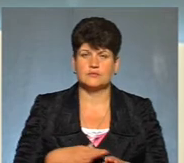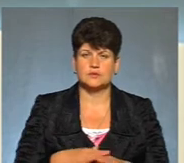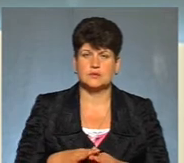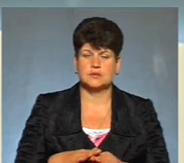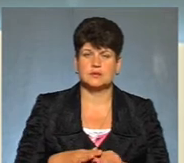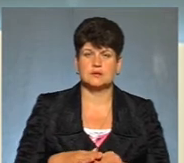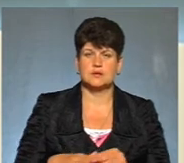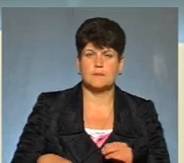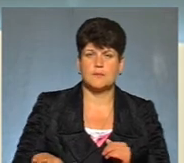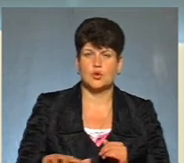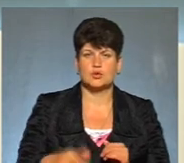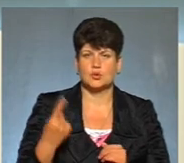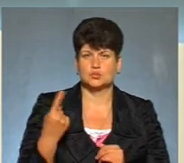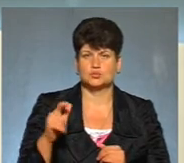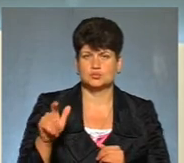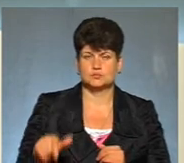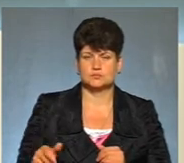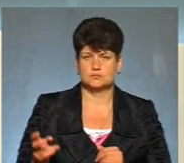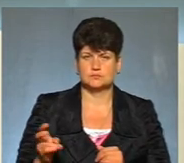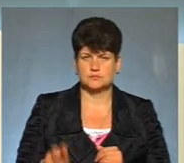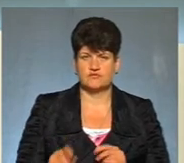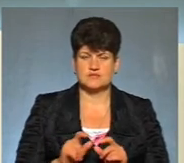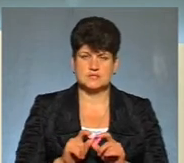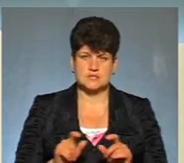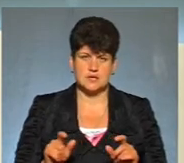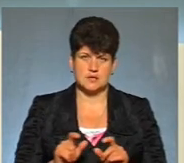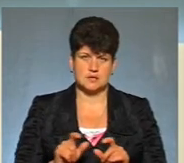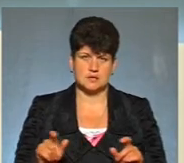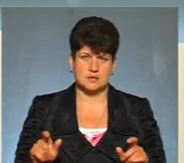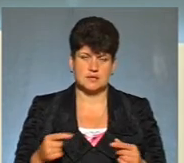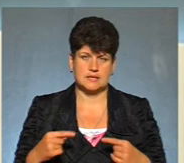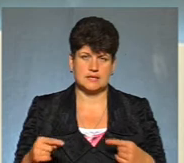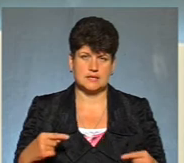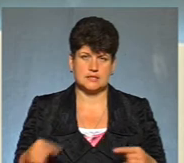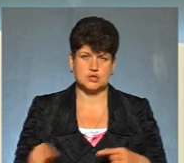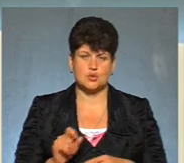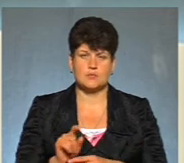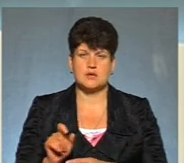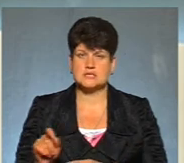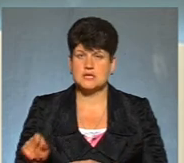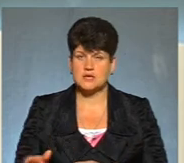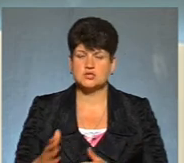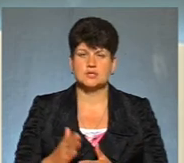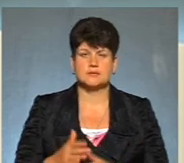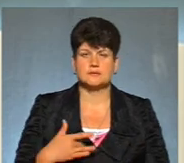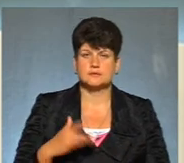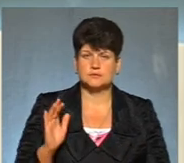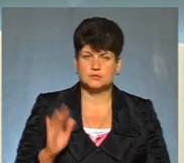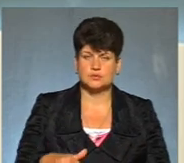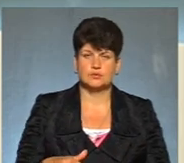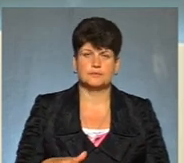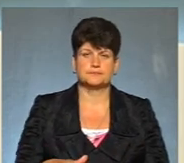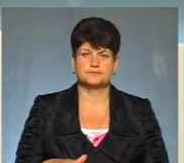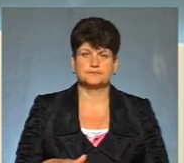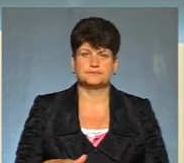на одного відвідувача в закладах різного призначення. Є жорсткі, більш